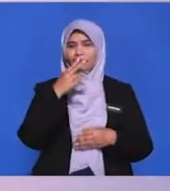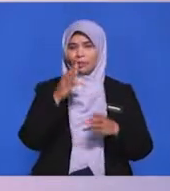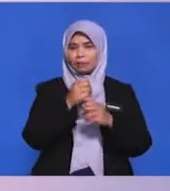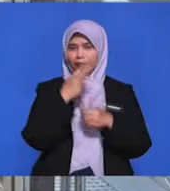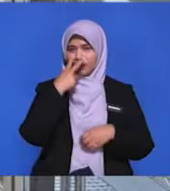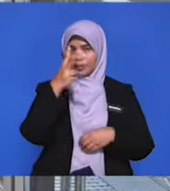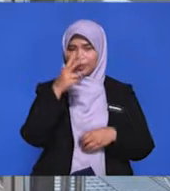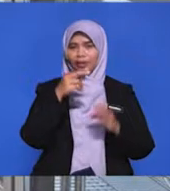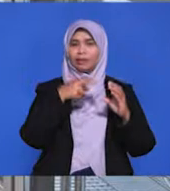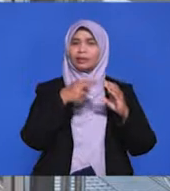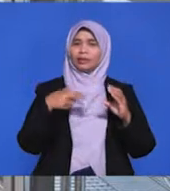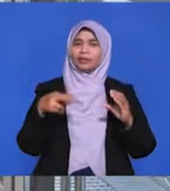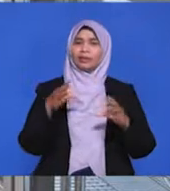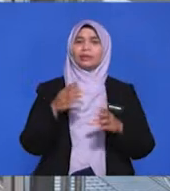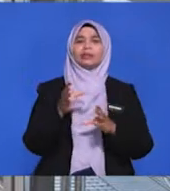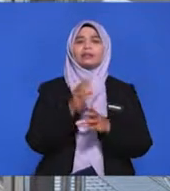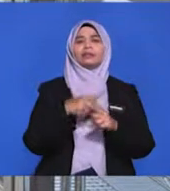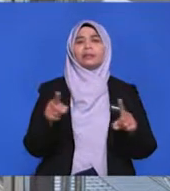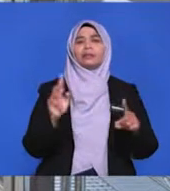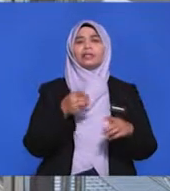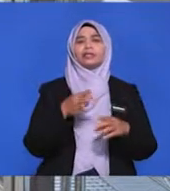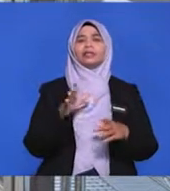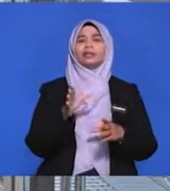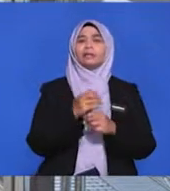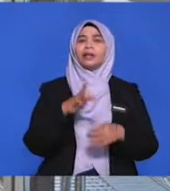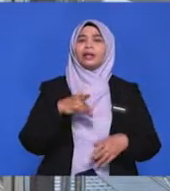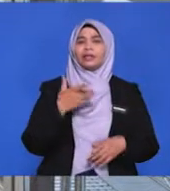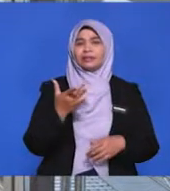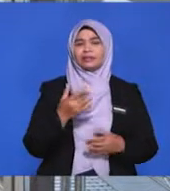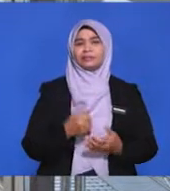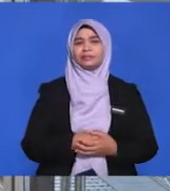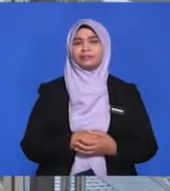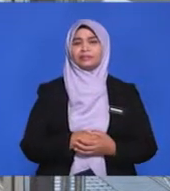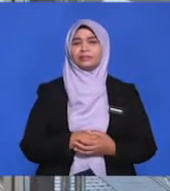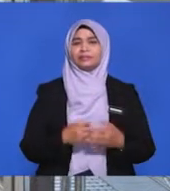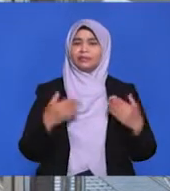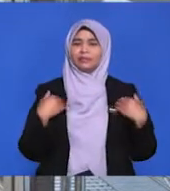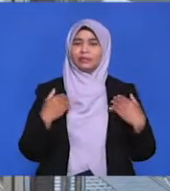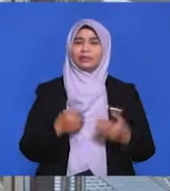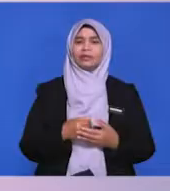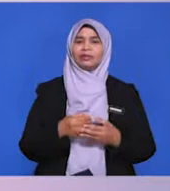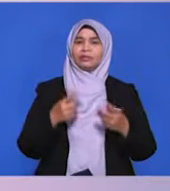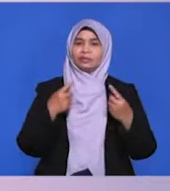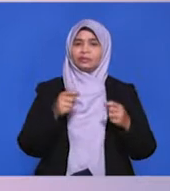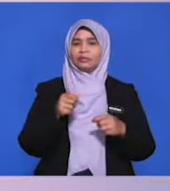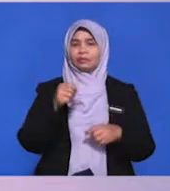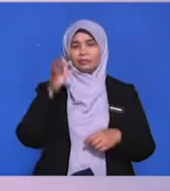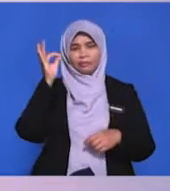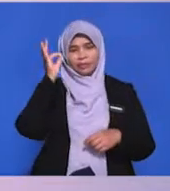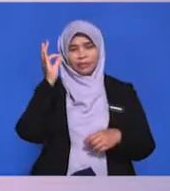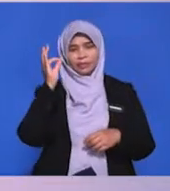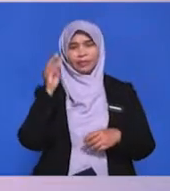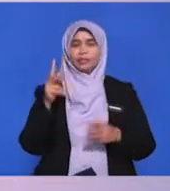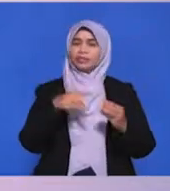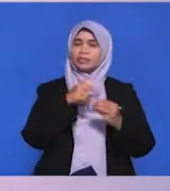melihat gas tetapi kita dapat merasakan kehadirannya Coba bayangkan disekeliling kita ada